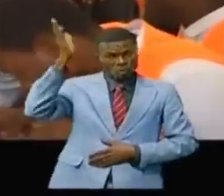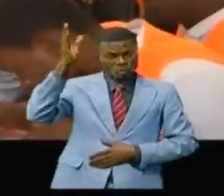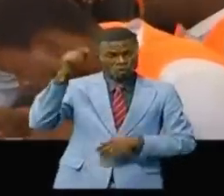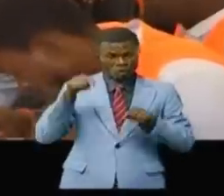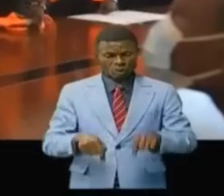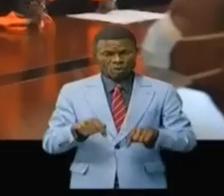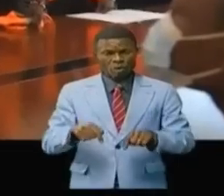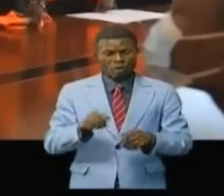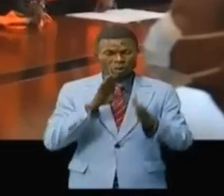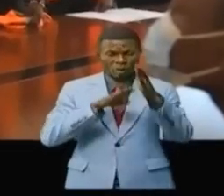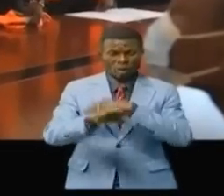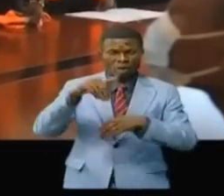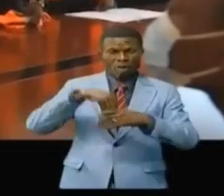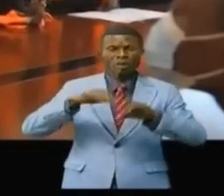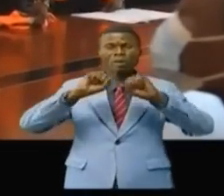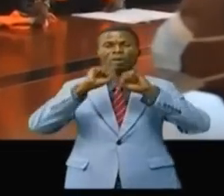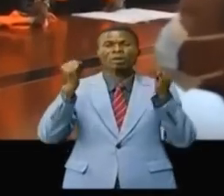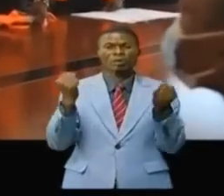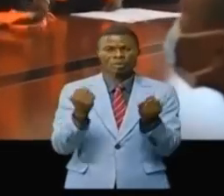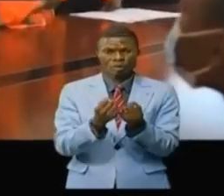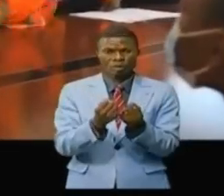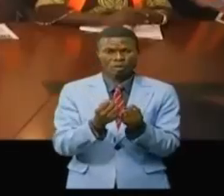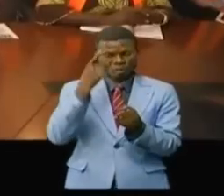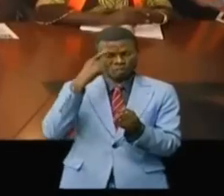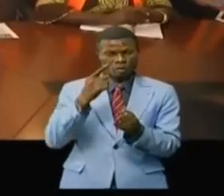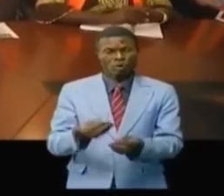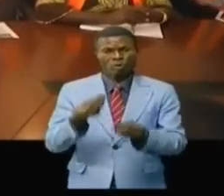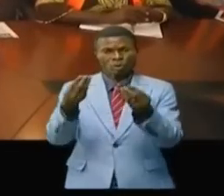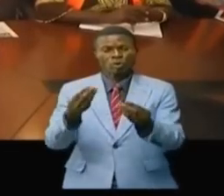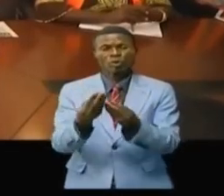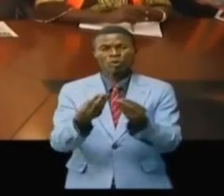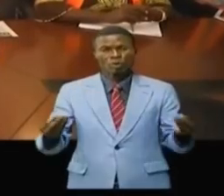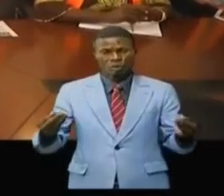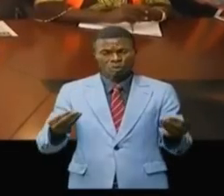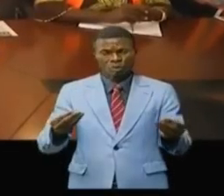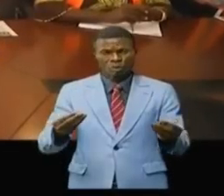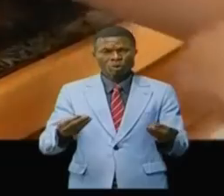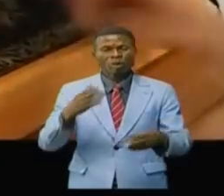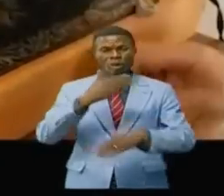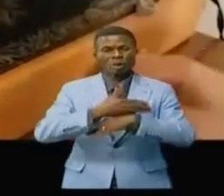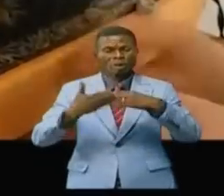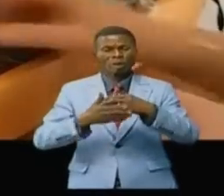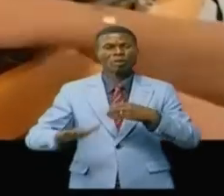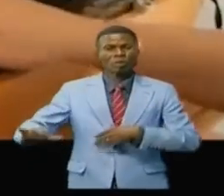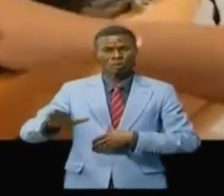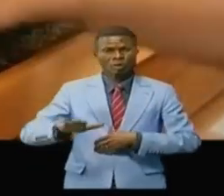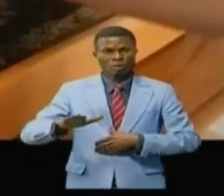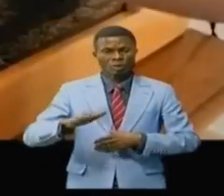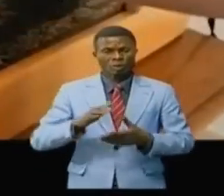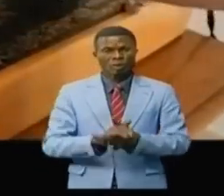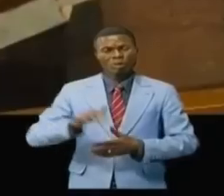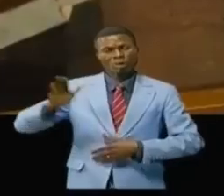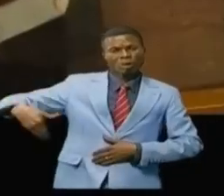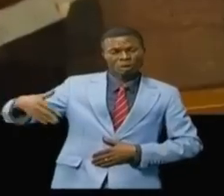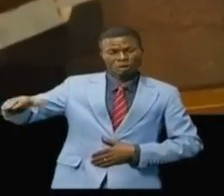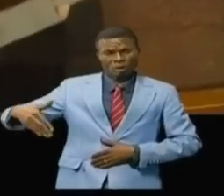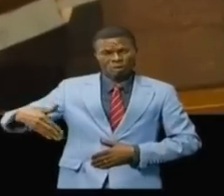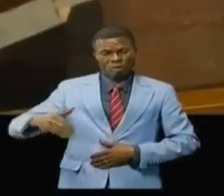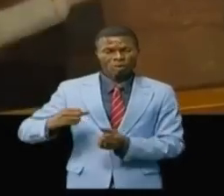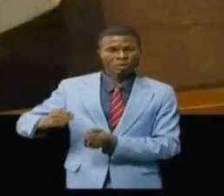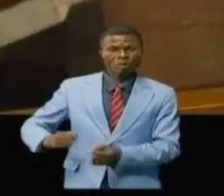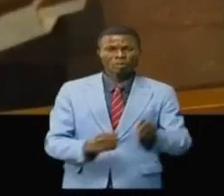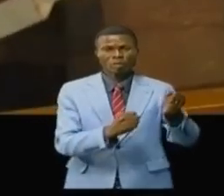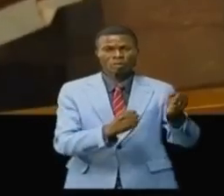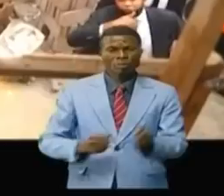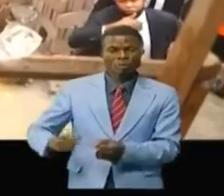aujourd'hui réinsérés dans la société, pour y apporter ne serait-ce qu'une pierre à l'édifice. la coupe et couture, la